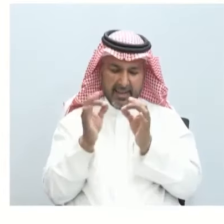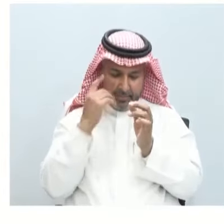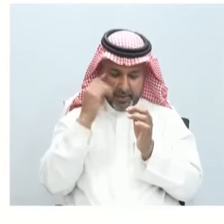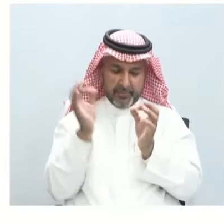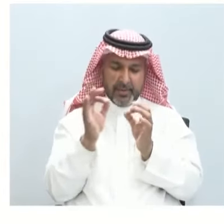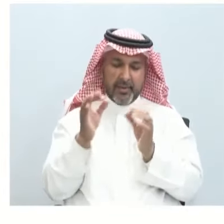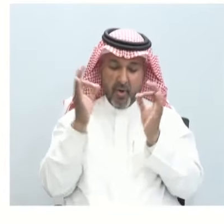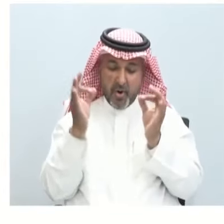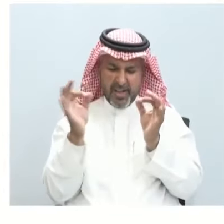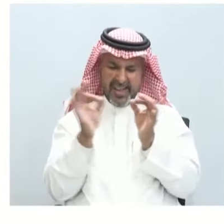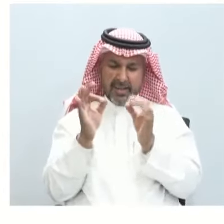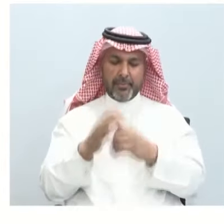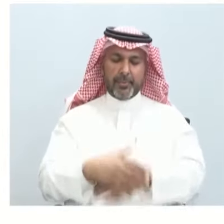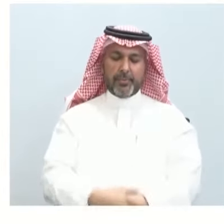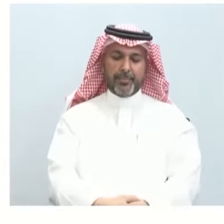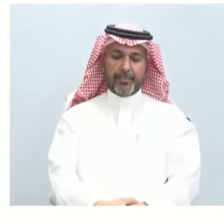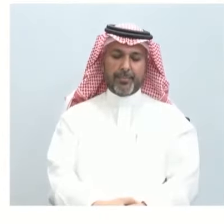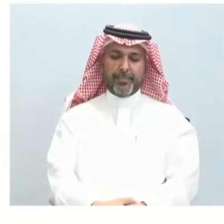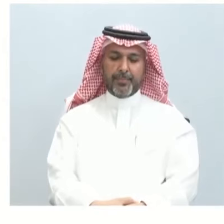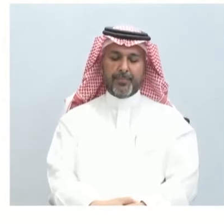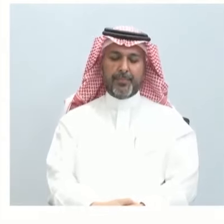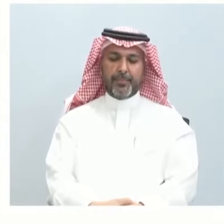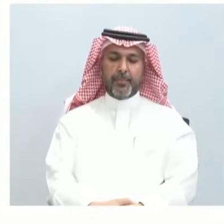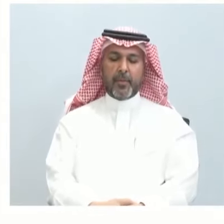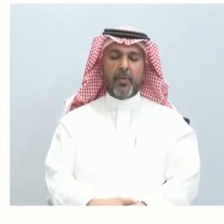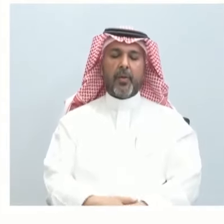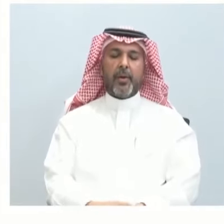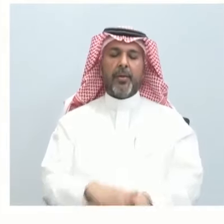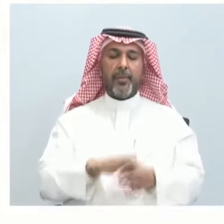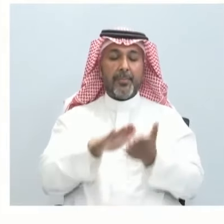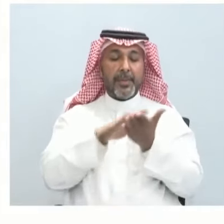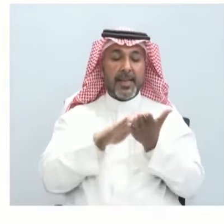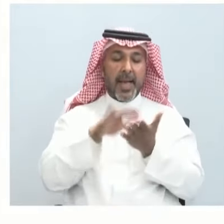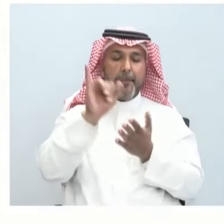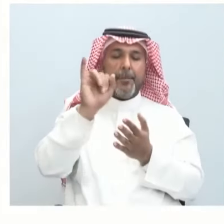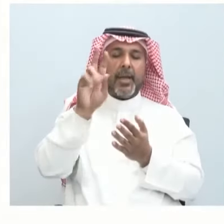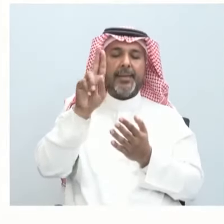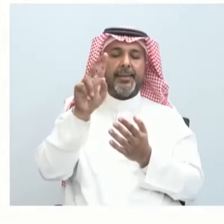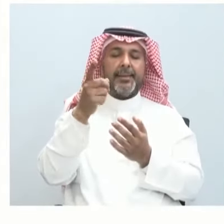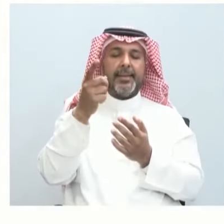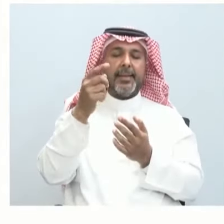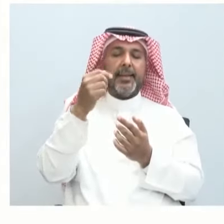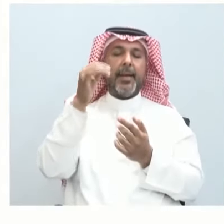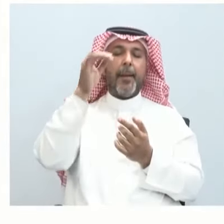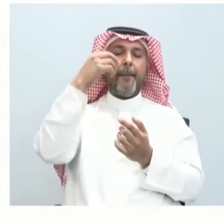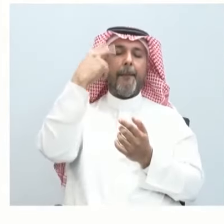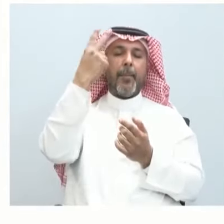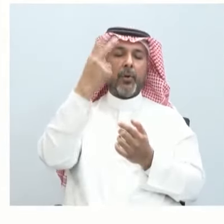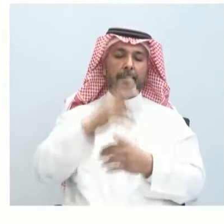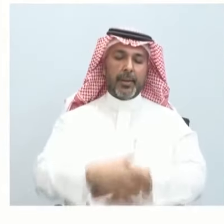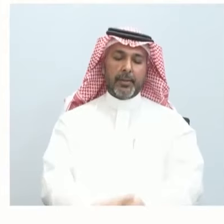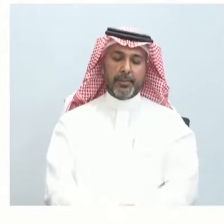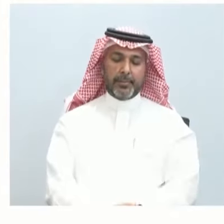عشره متر مربع نتحدث عن مساحه اذا ننتبه الى الوحدات لدينا نريد